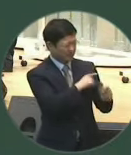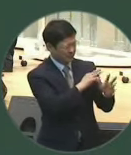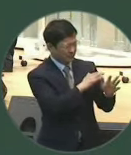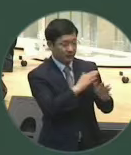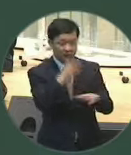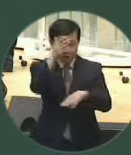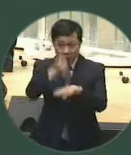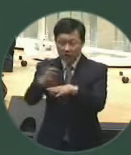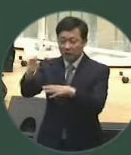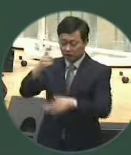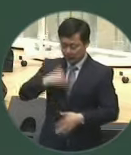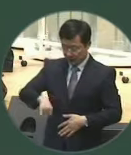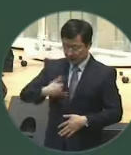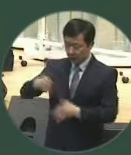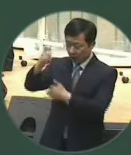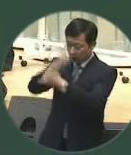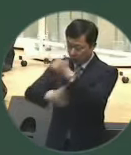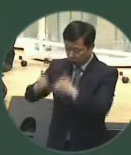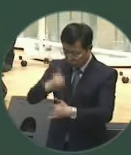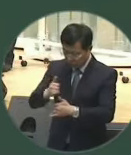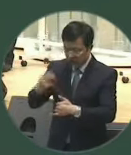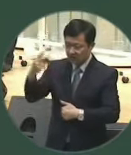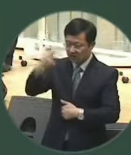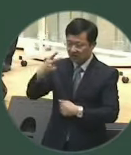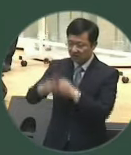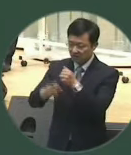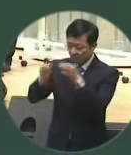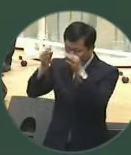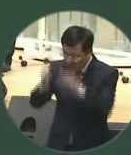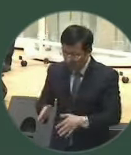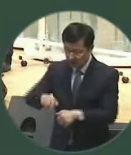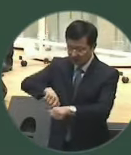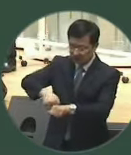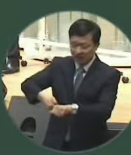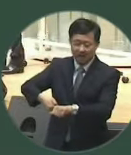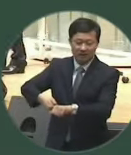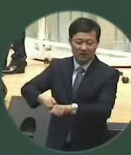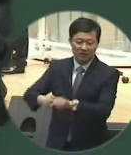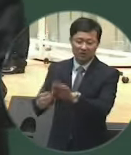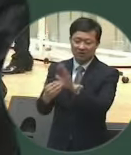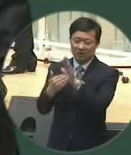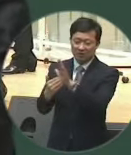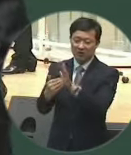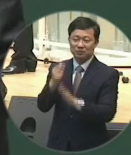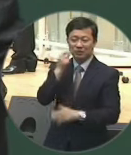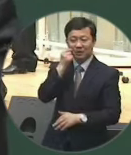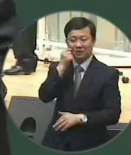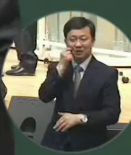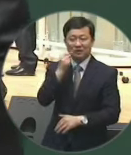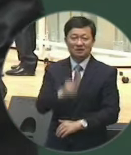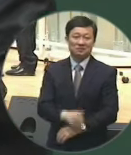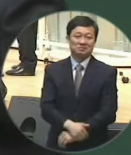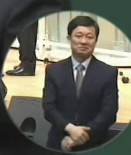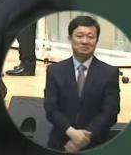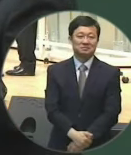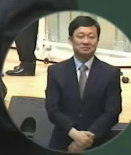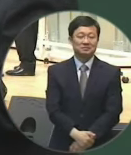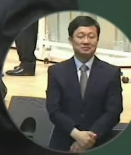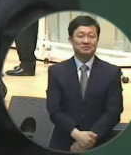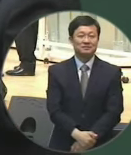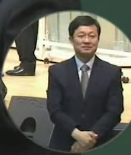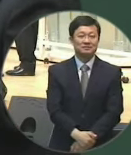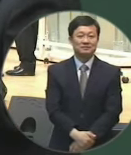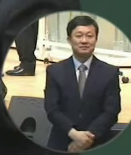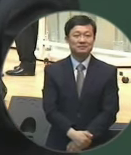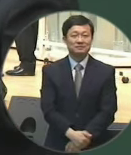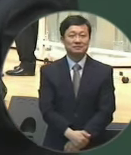입었어요. The Pharisaic church with their church authority, they blocked the gospel and they succeeded in that, but the